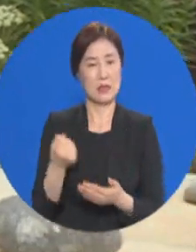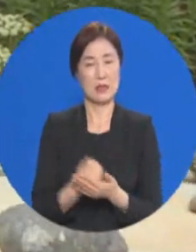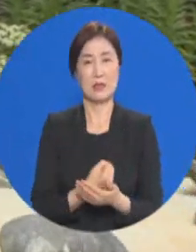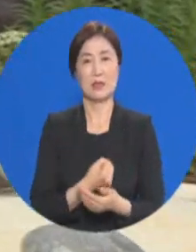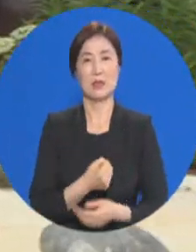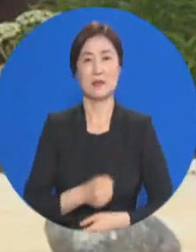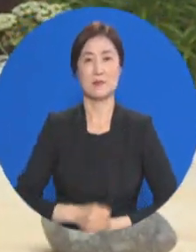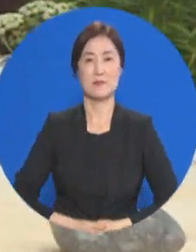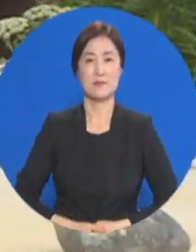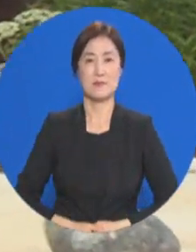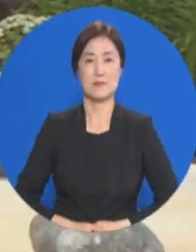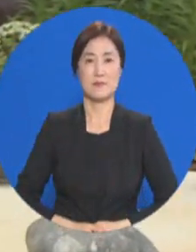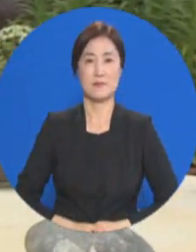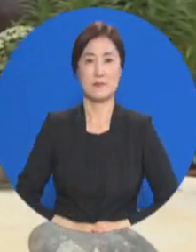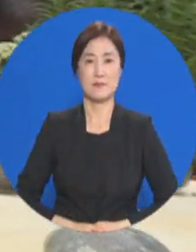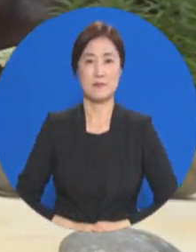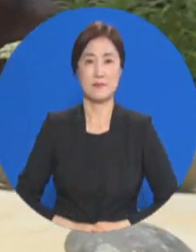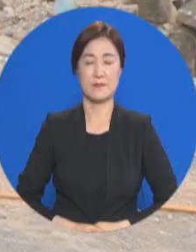데 이랬고요.